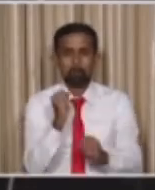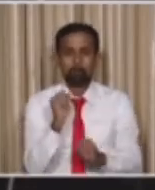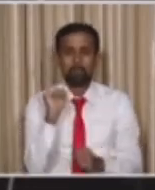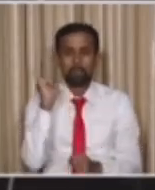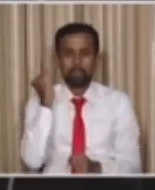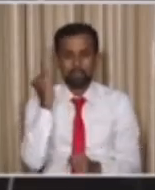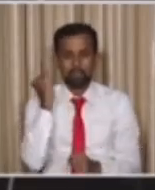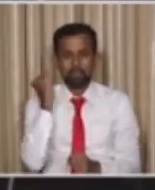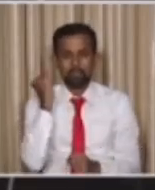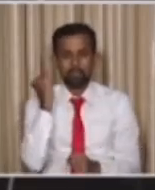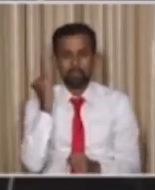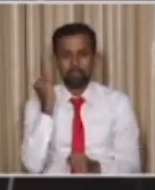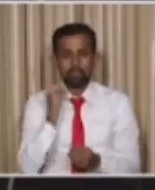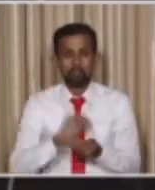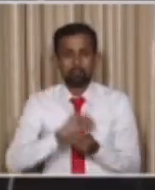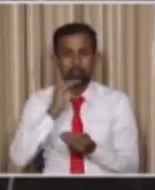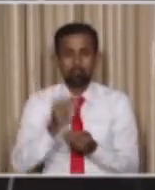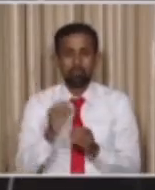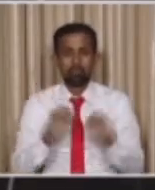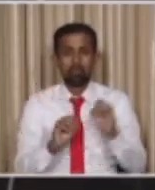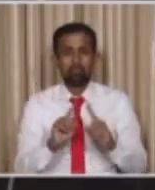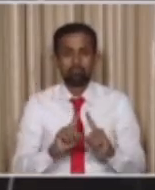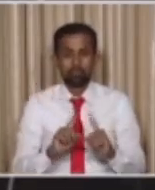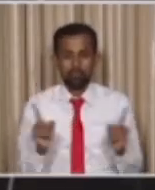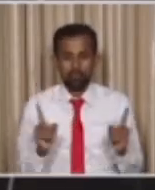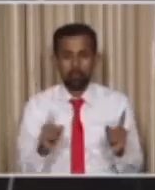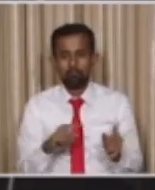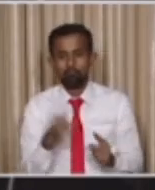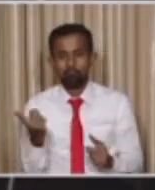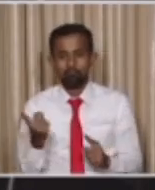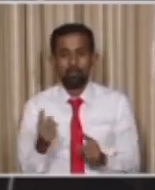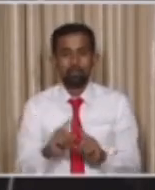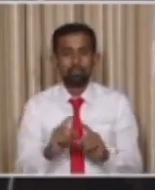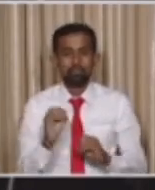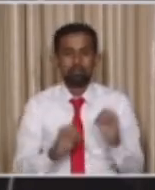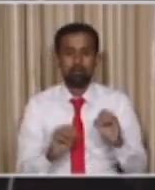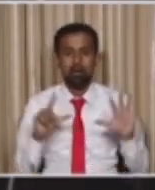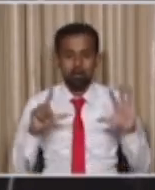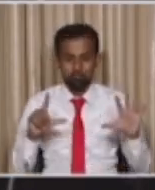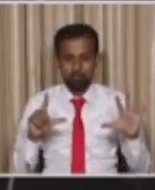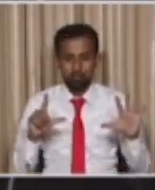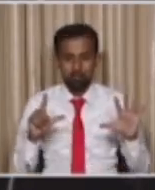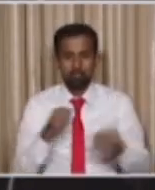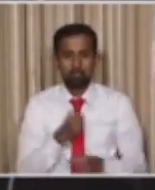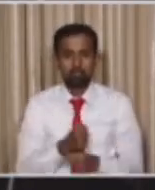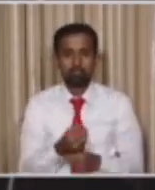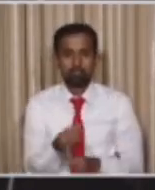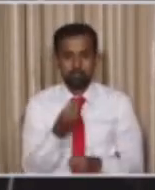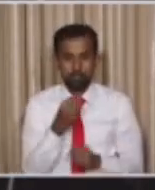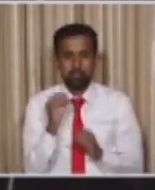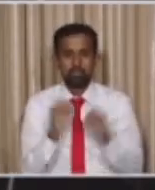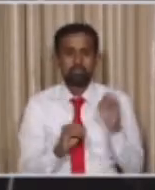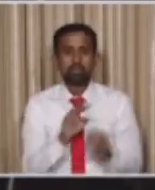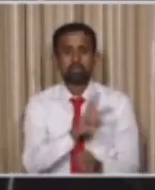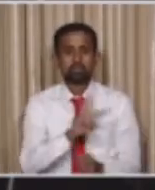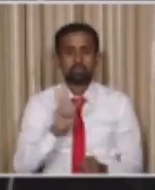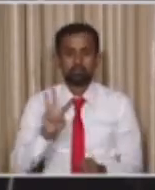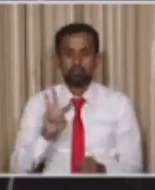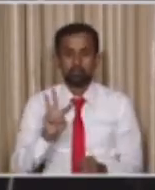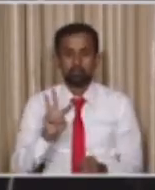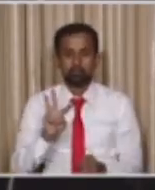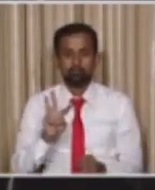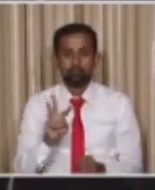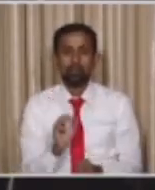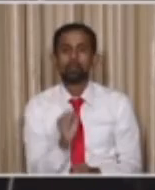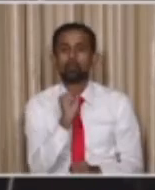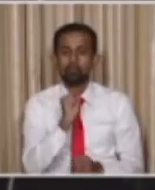නිලධාරීන්ට ෆන්ඩ් එකට තව 10%ක් තවත් ආයතනයකට තව 7%ක් රජයට හම්බු වෙන්නේ 33%. එහෙම